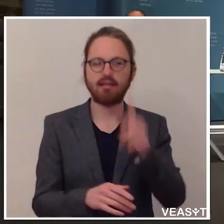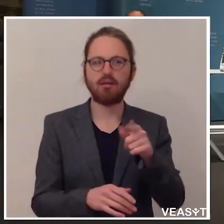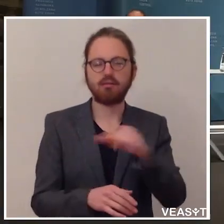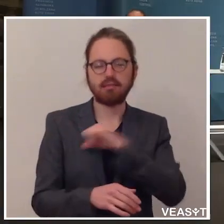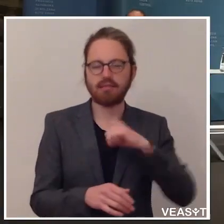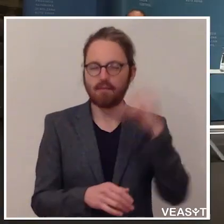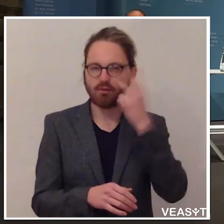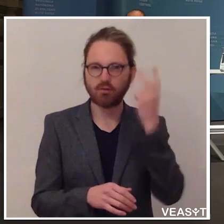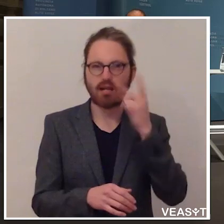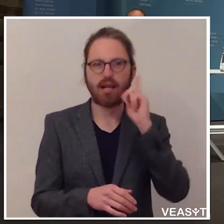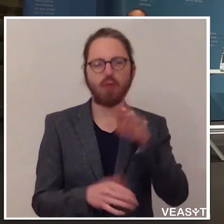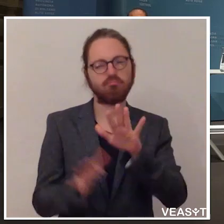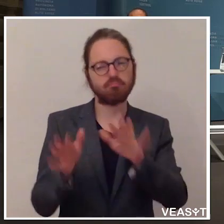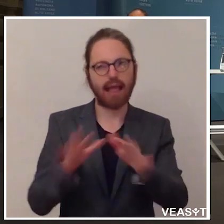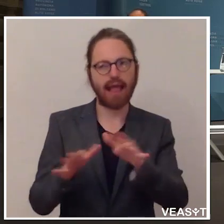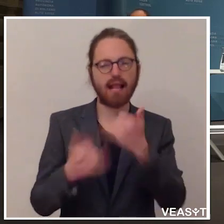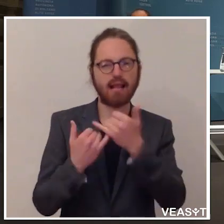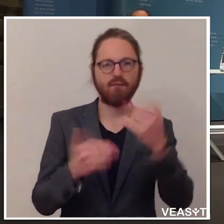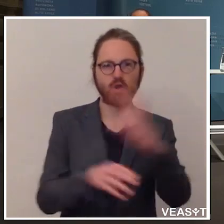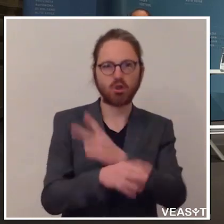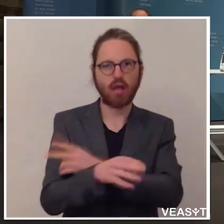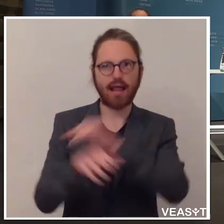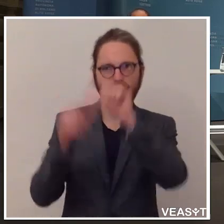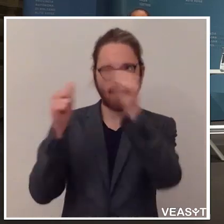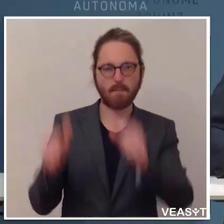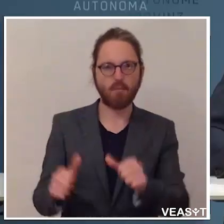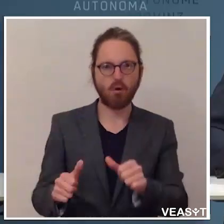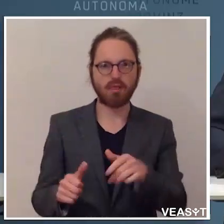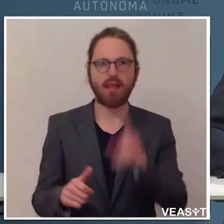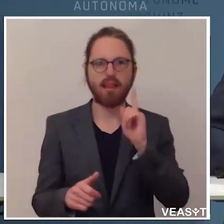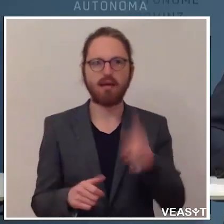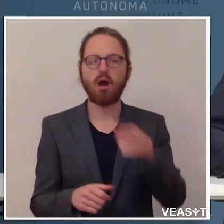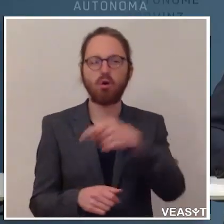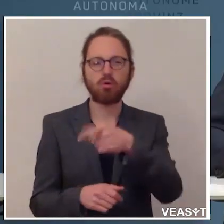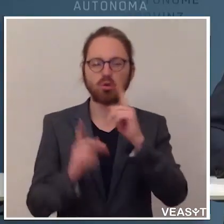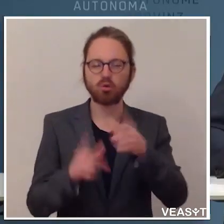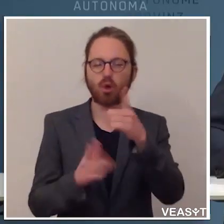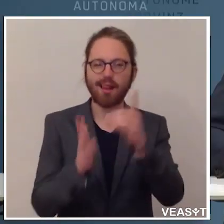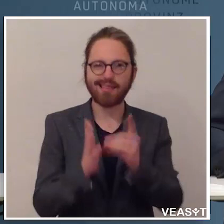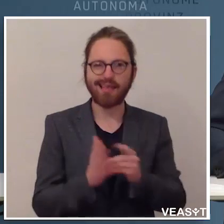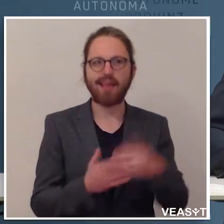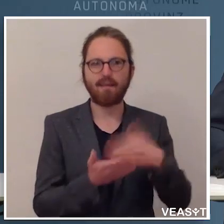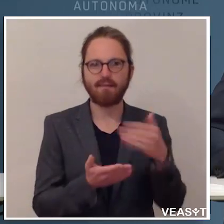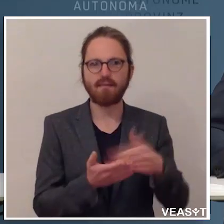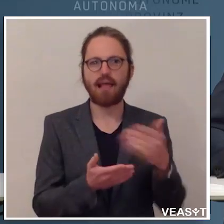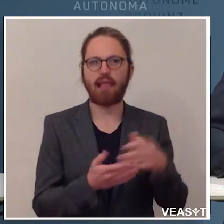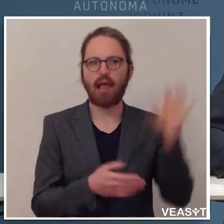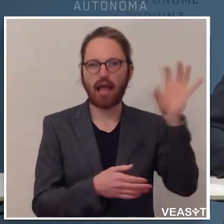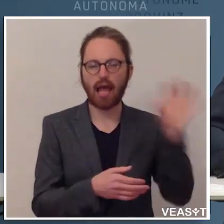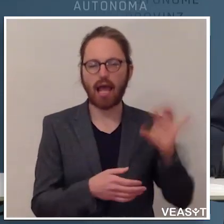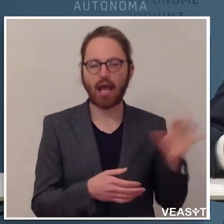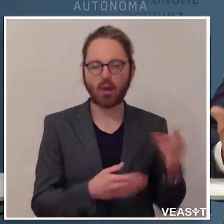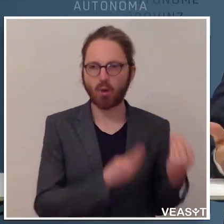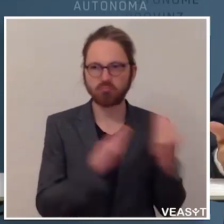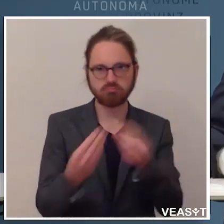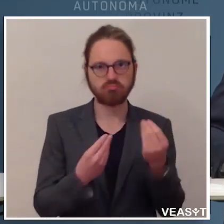vor, selbstverständlich. Übrigens, ich darf sagen, ganz ähnlich das Modell, das auch auf staatlicher Ebene vorgeschlagen wird. Auch dort